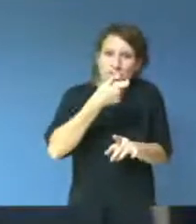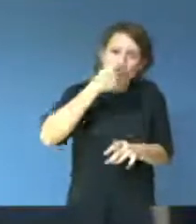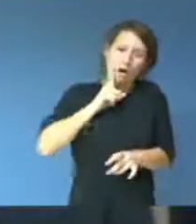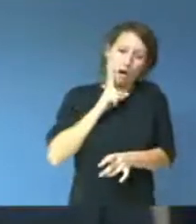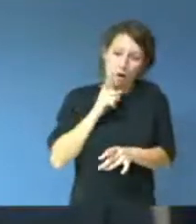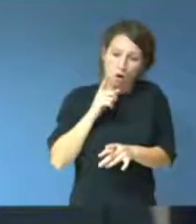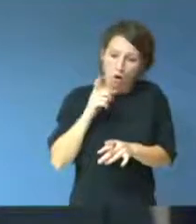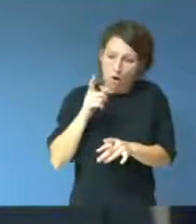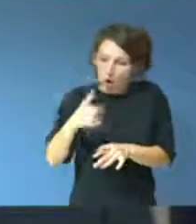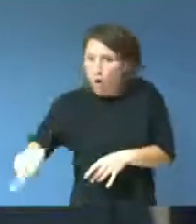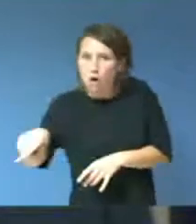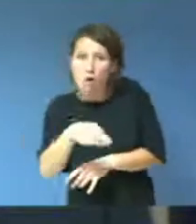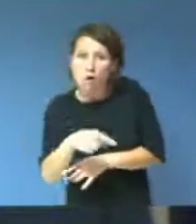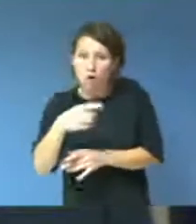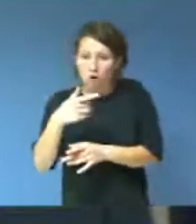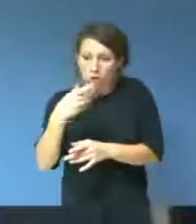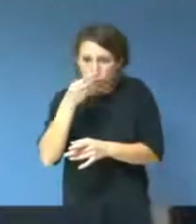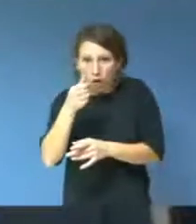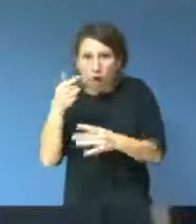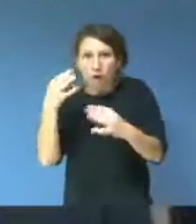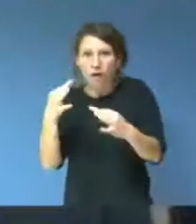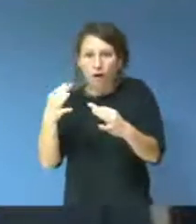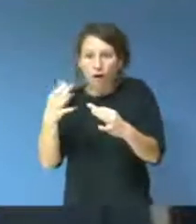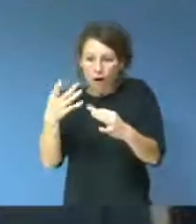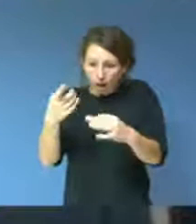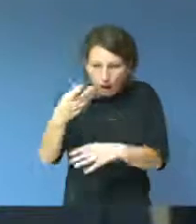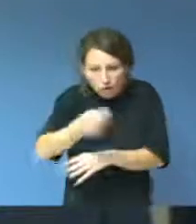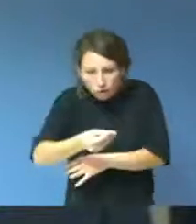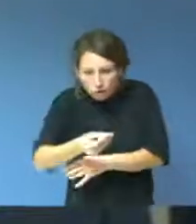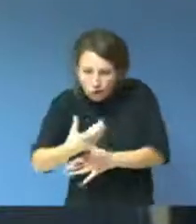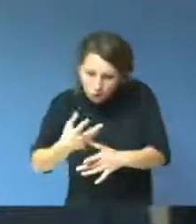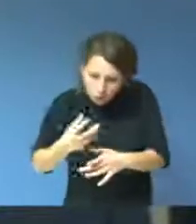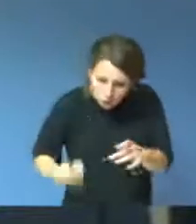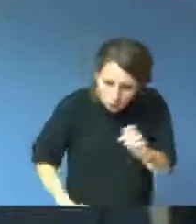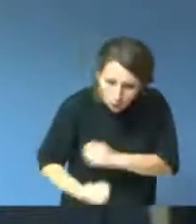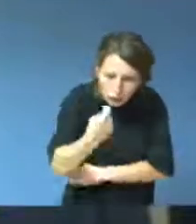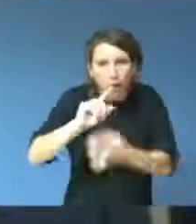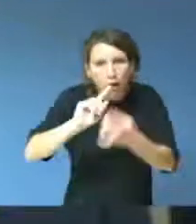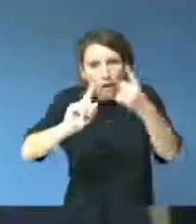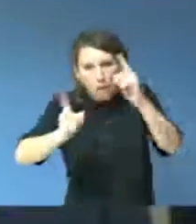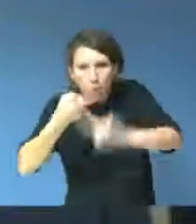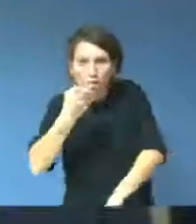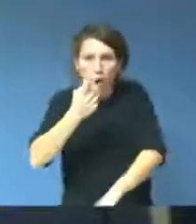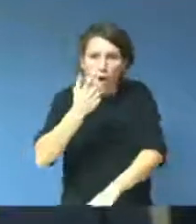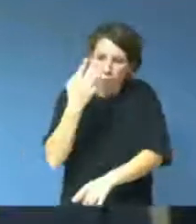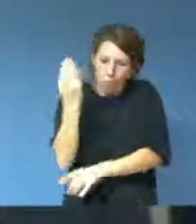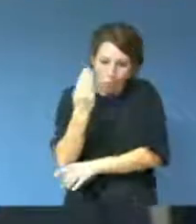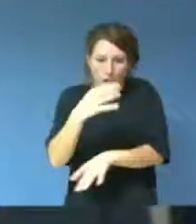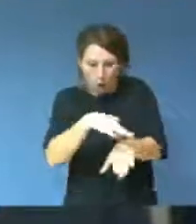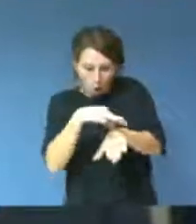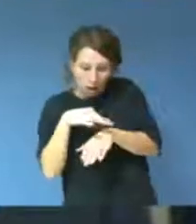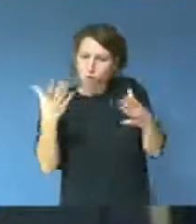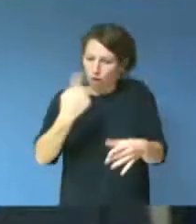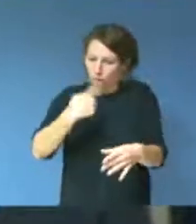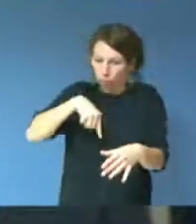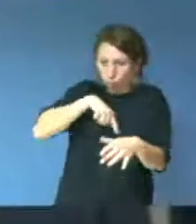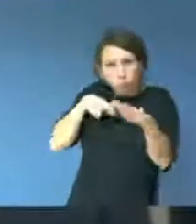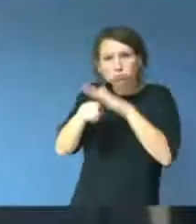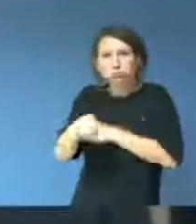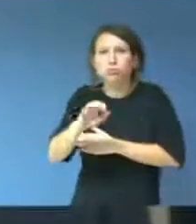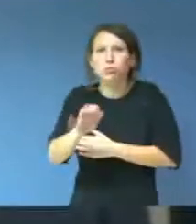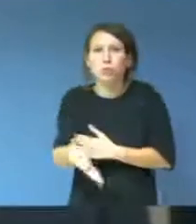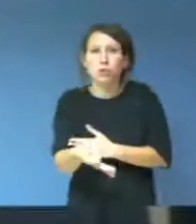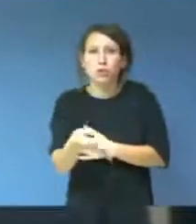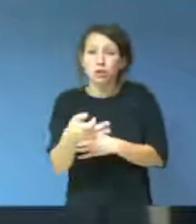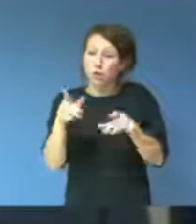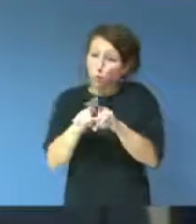accompagnions leurs enfants dans l'éducation des enfants et que c'est une mission importante de nos collectivités en termes d'attractivité,